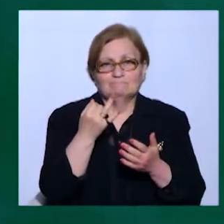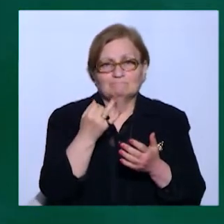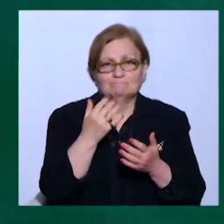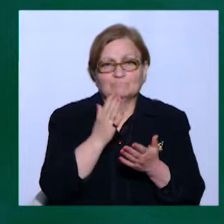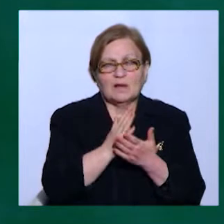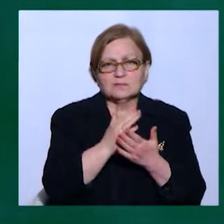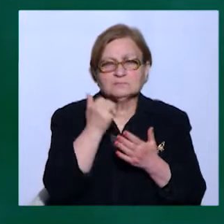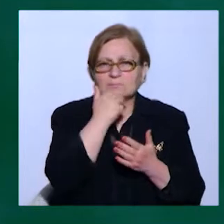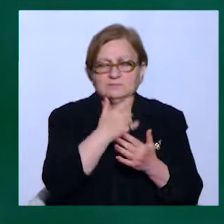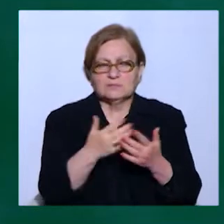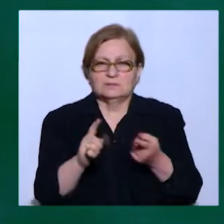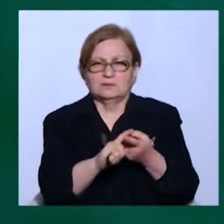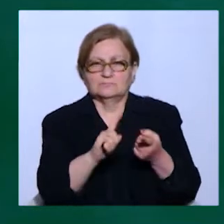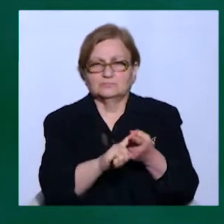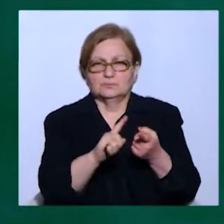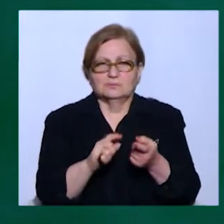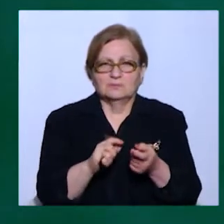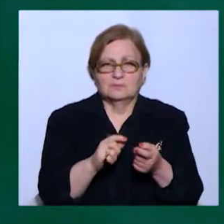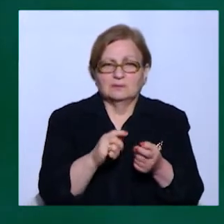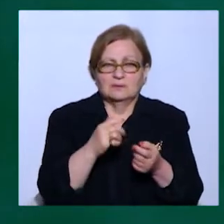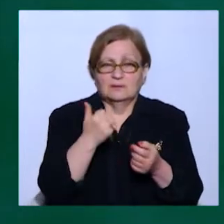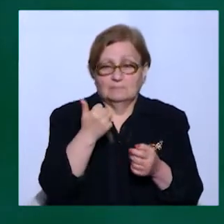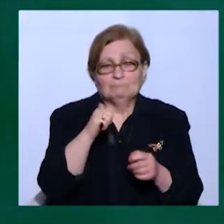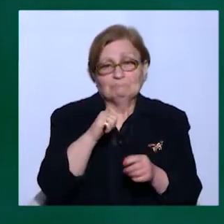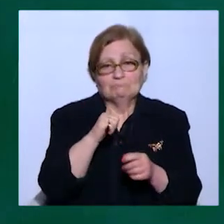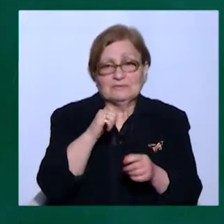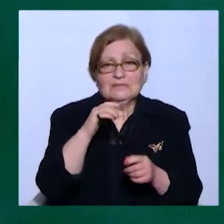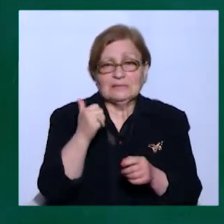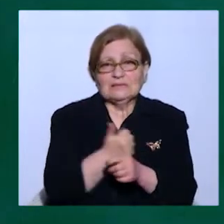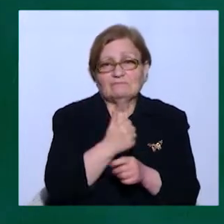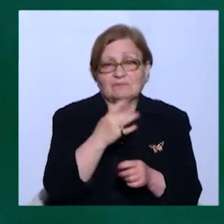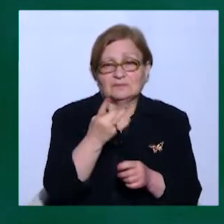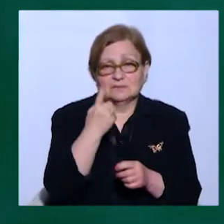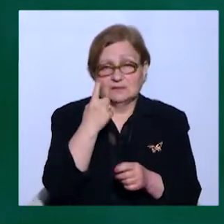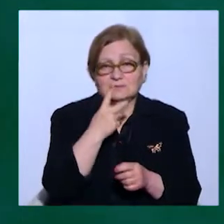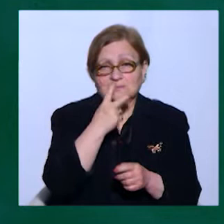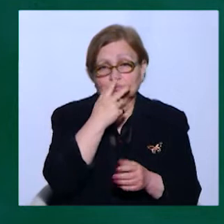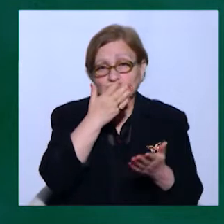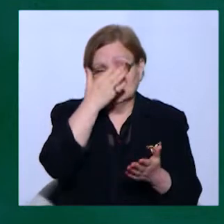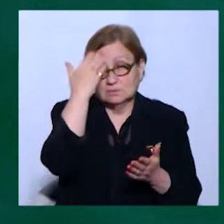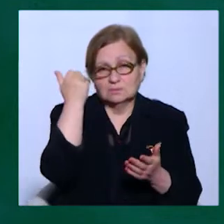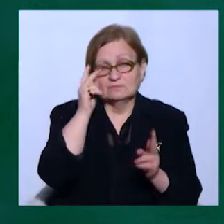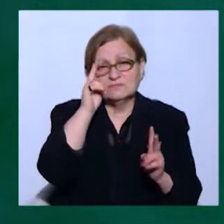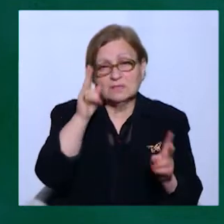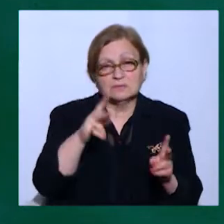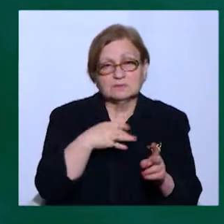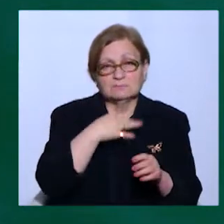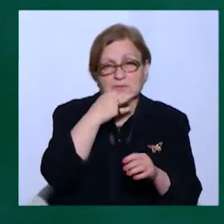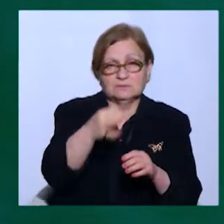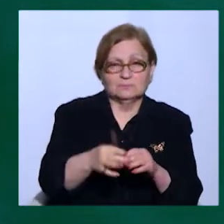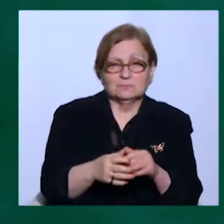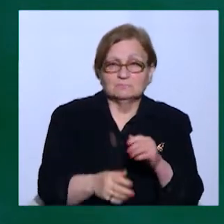მასალა დაკავშირებული. მოდი კიდევ ერთხელ გავიხსენოთ, თუ დაგვავიწყდათ და ვინც არ ვიცით, კიდევ